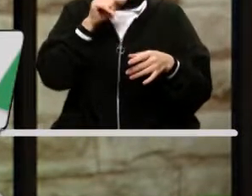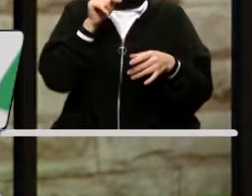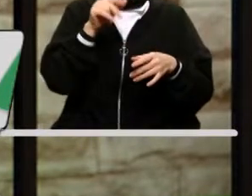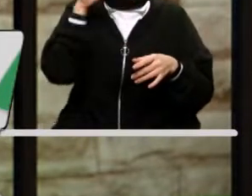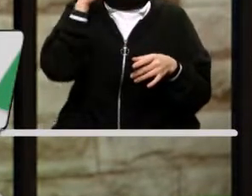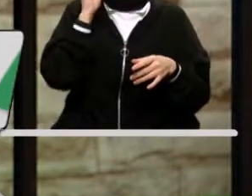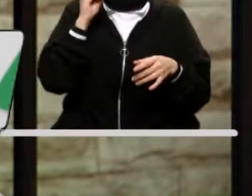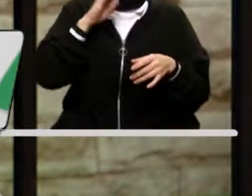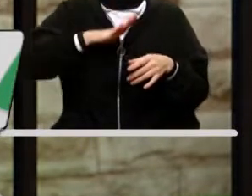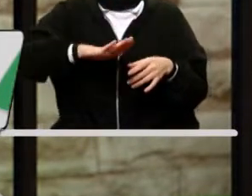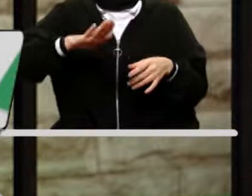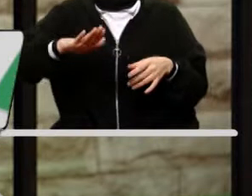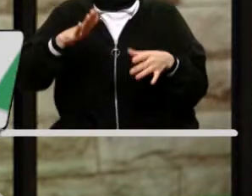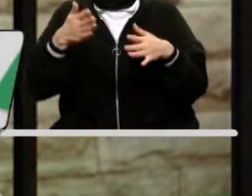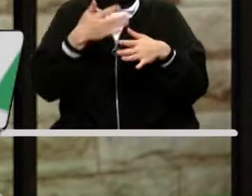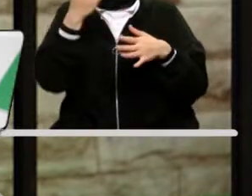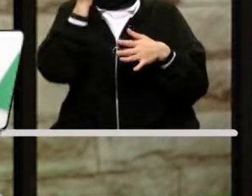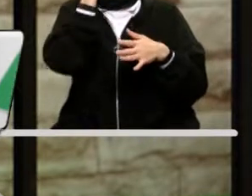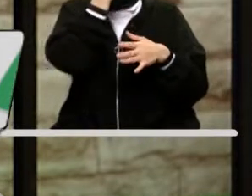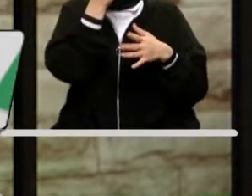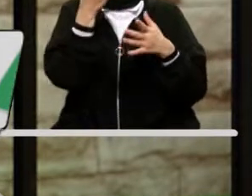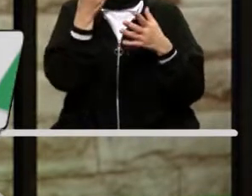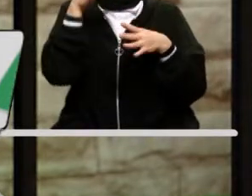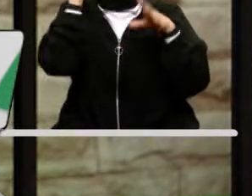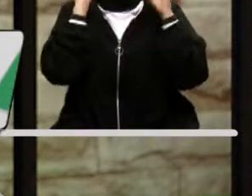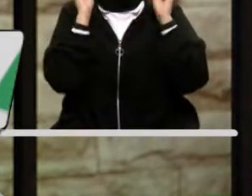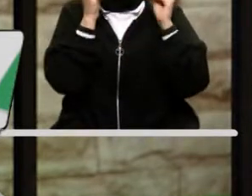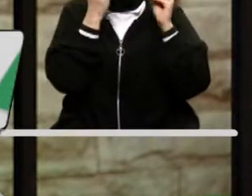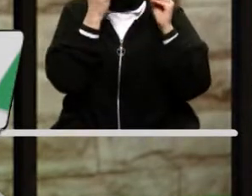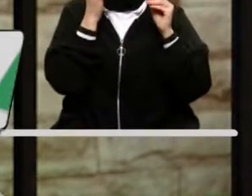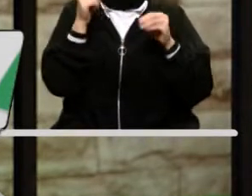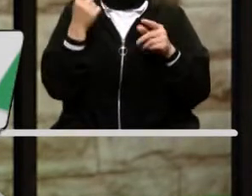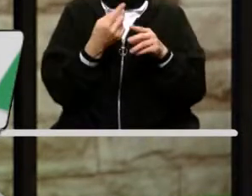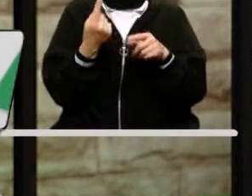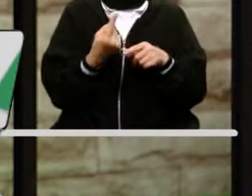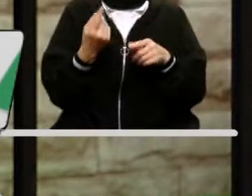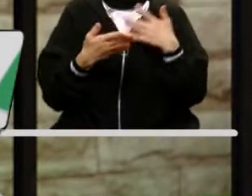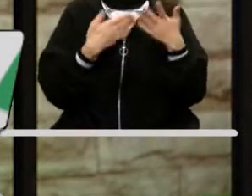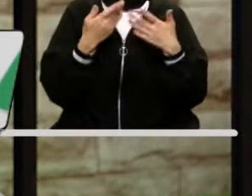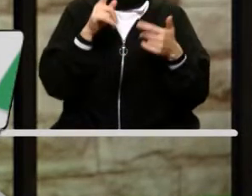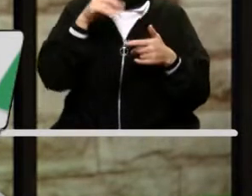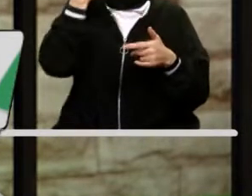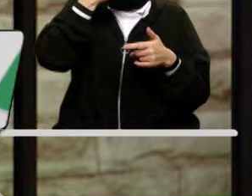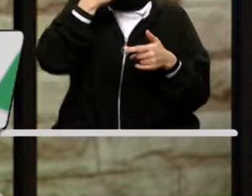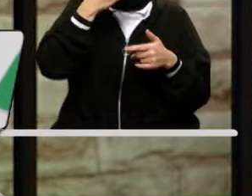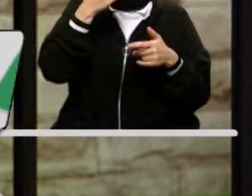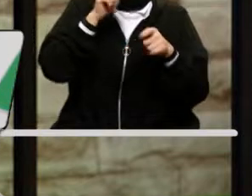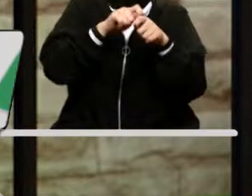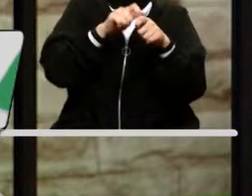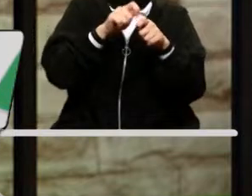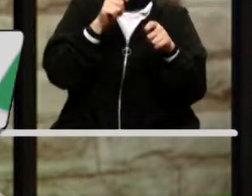olur. Şimdi bakın size ben bir şey anlatayım. Bir zengin bir iş adamının bir bahçesine bir